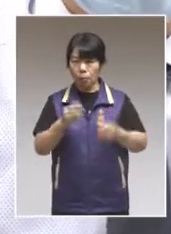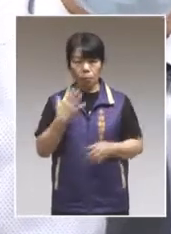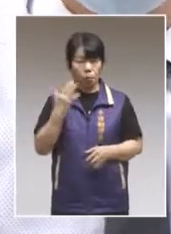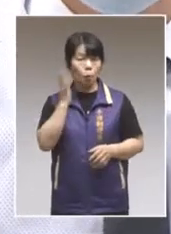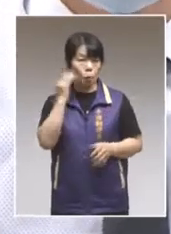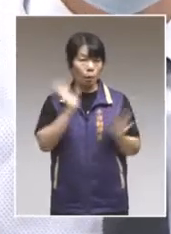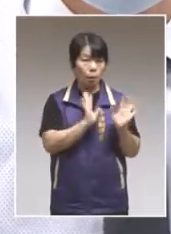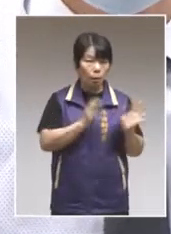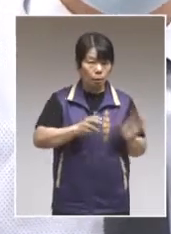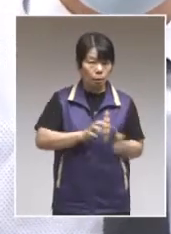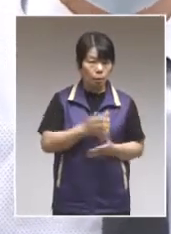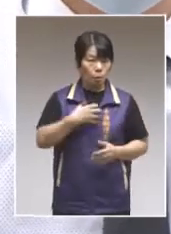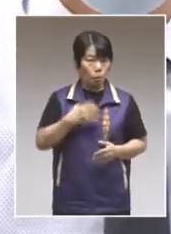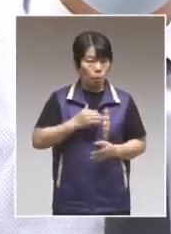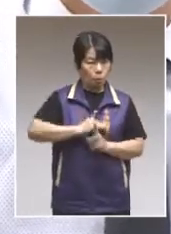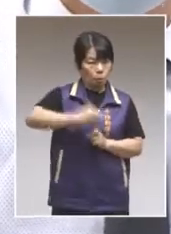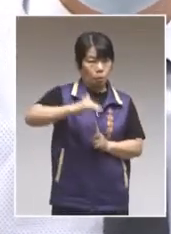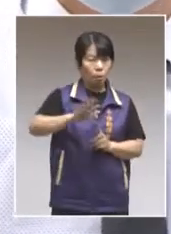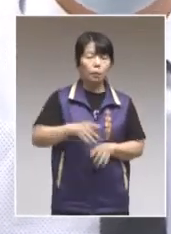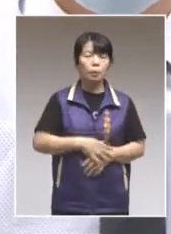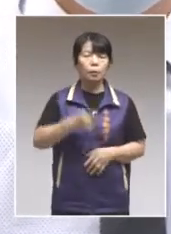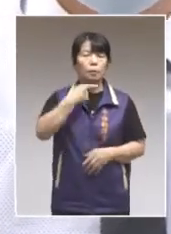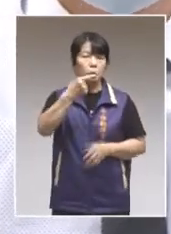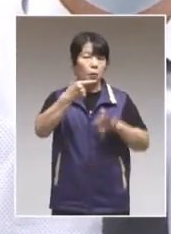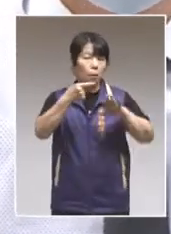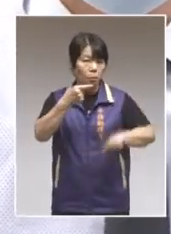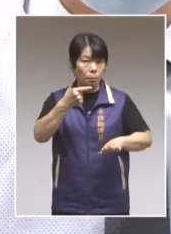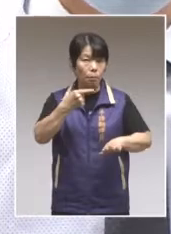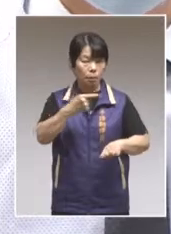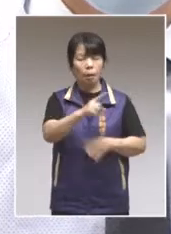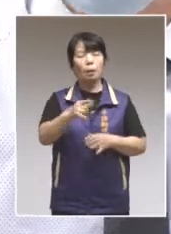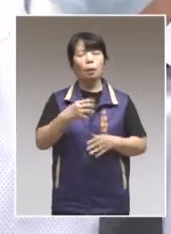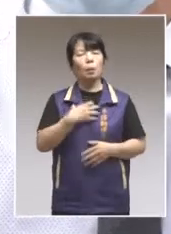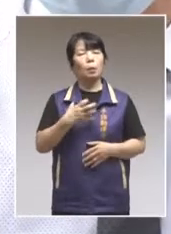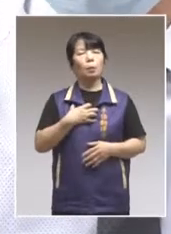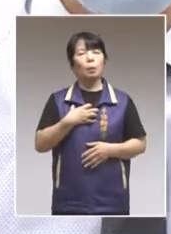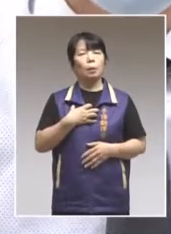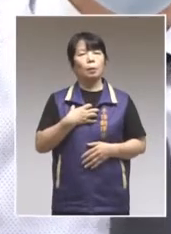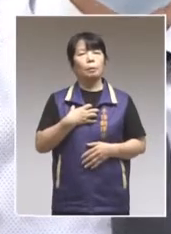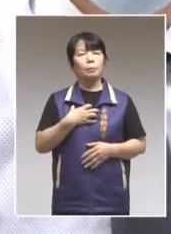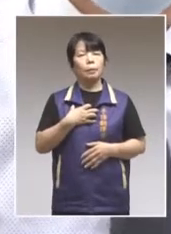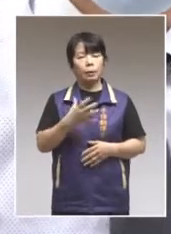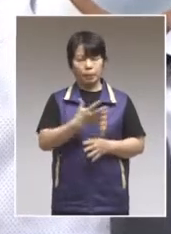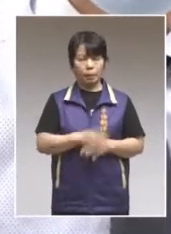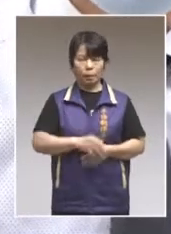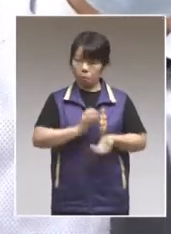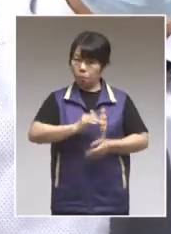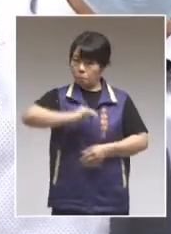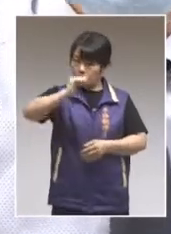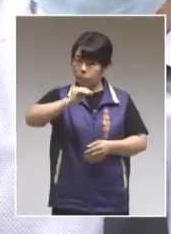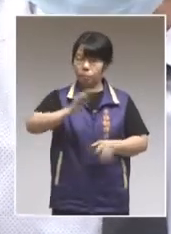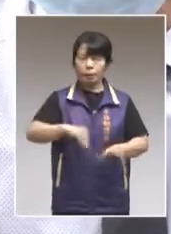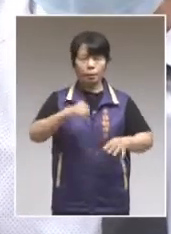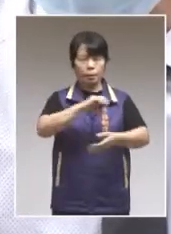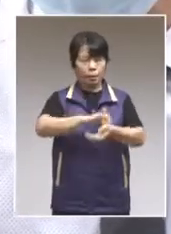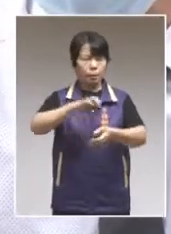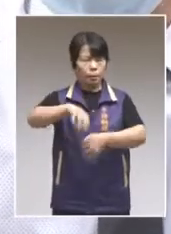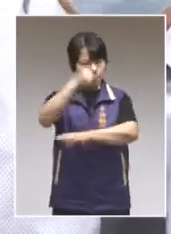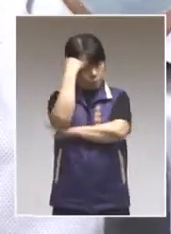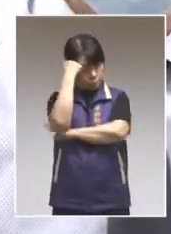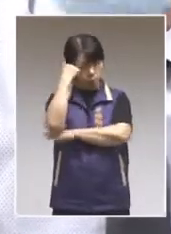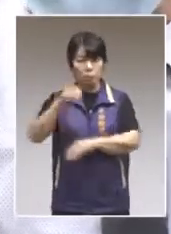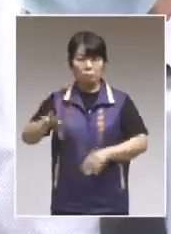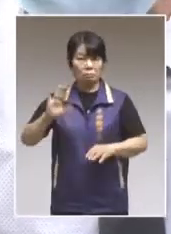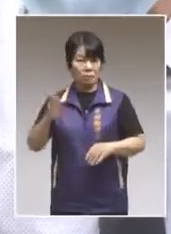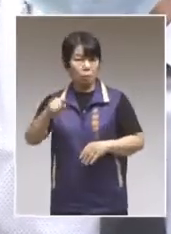比较高譬如说年纪小于一岁就被归类成风险比较高要住在医院。那如果他有危险因子，他可能是需